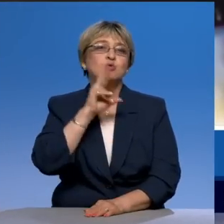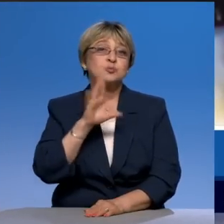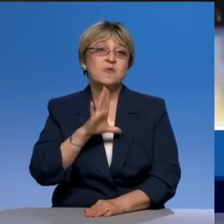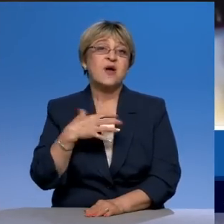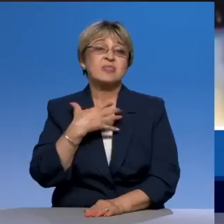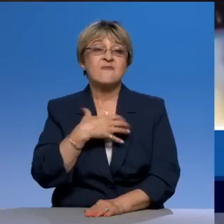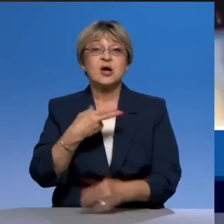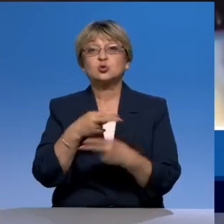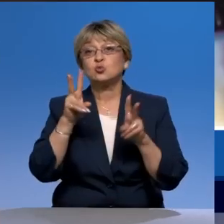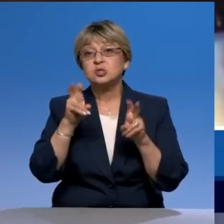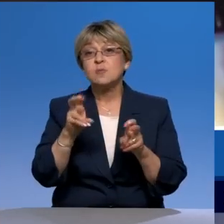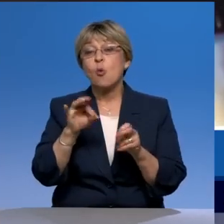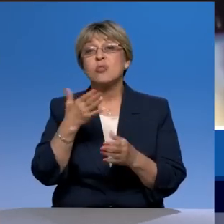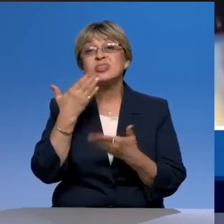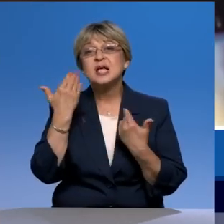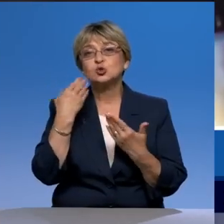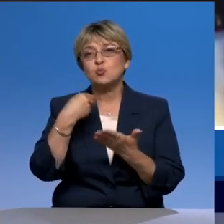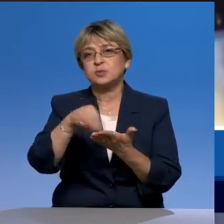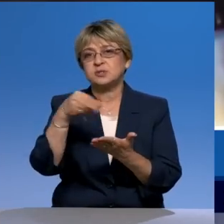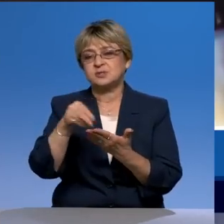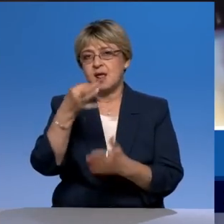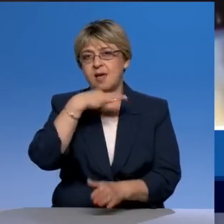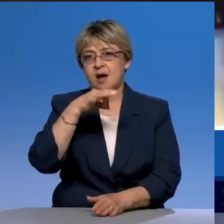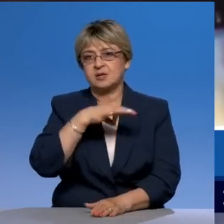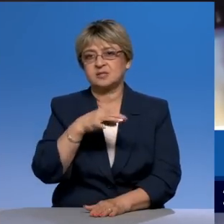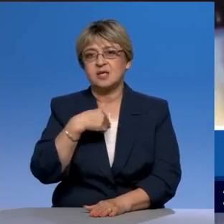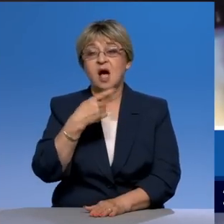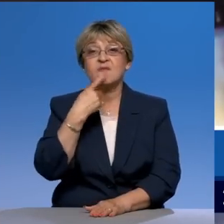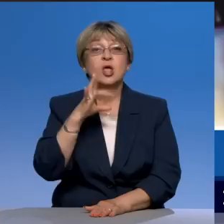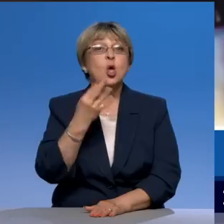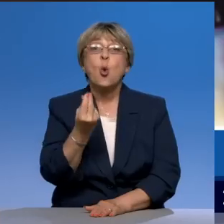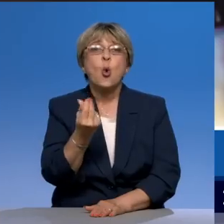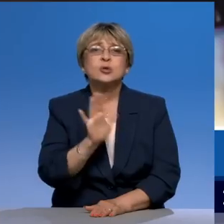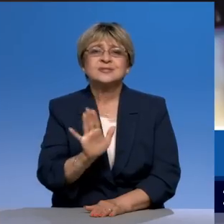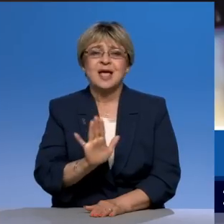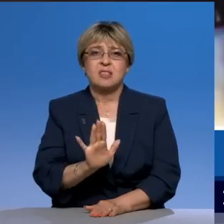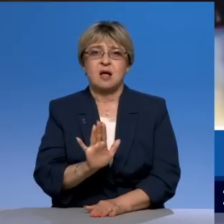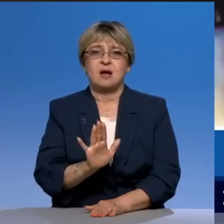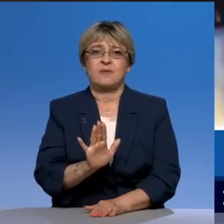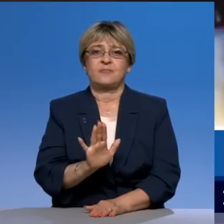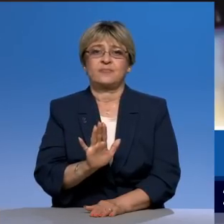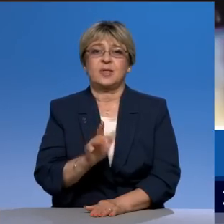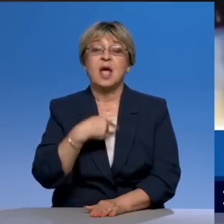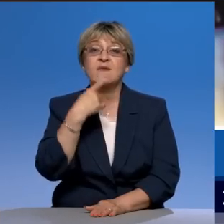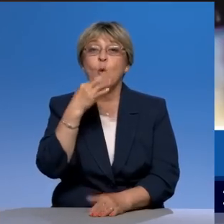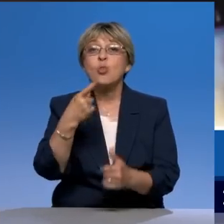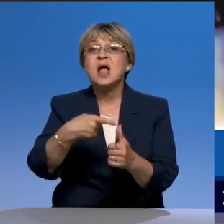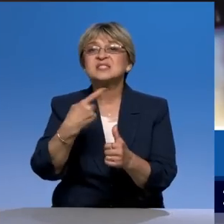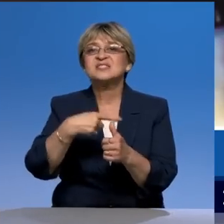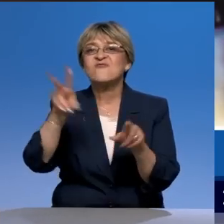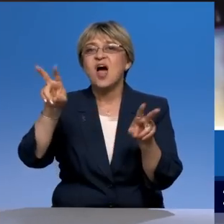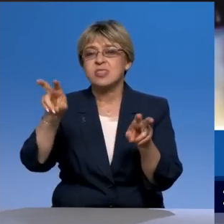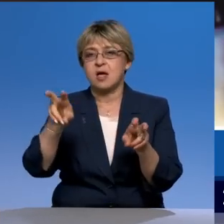Тему доступность лекарств, я имею в виду даже, я сейчас даже говорю не о ценах, я говорю просто о наименованиях. Что у нас